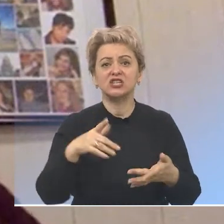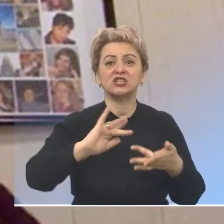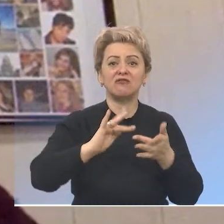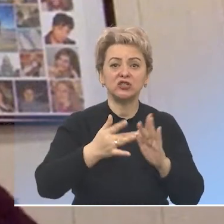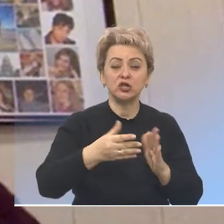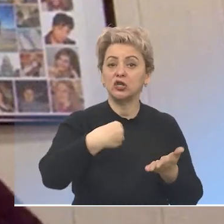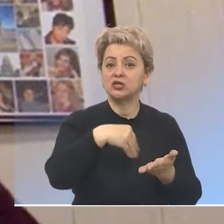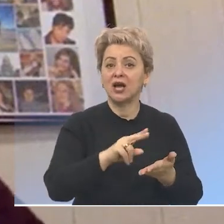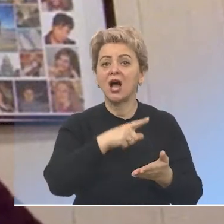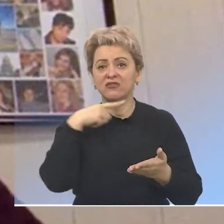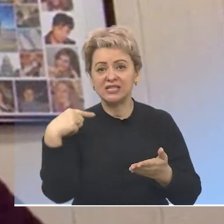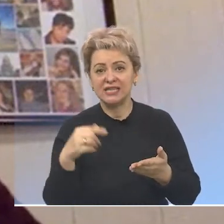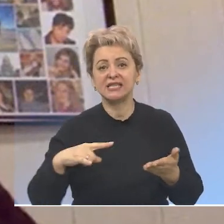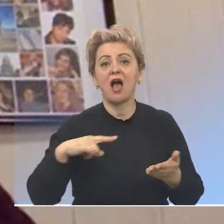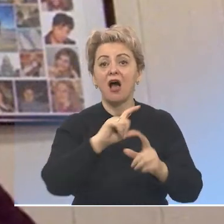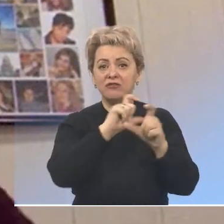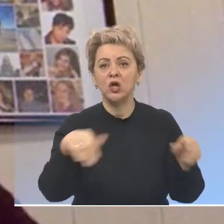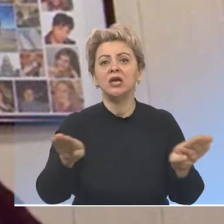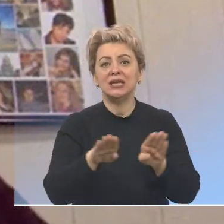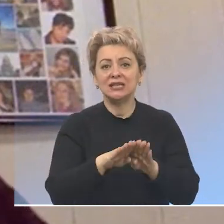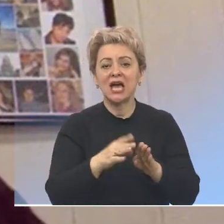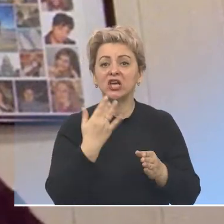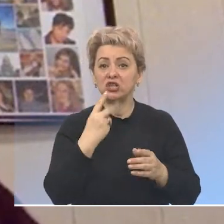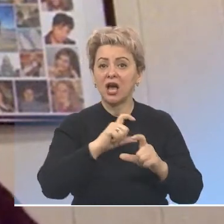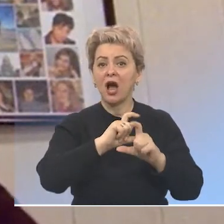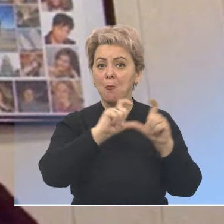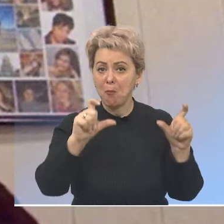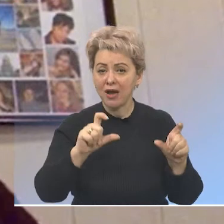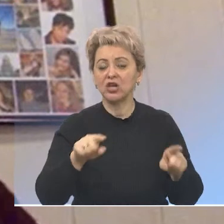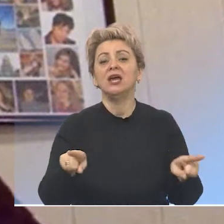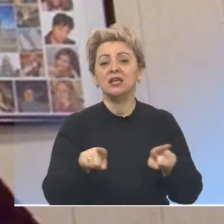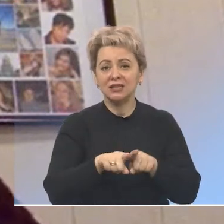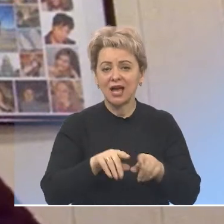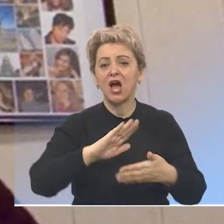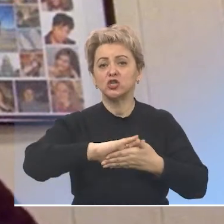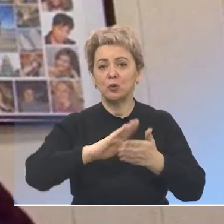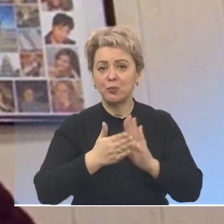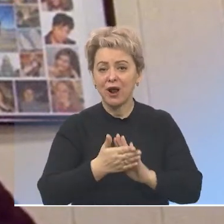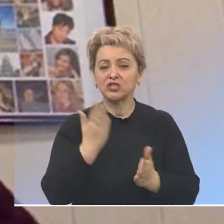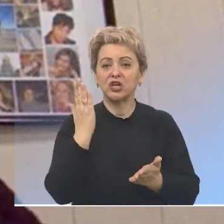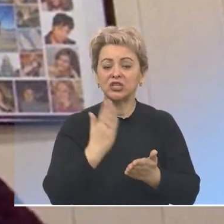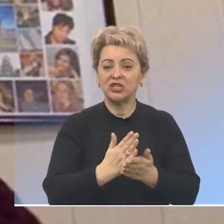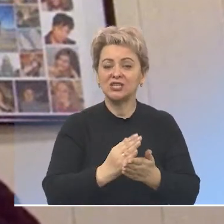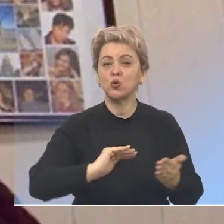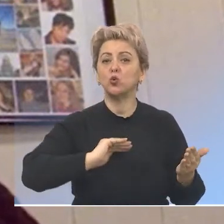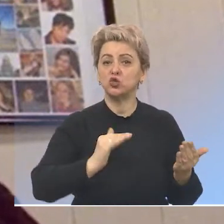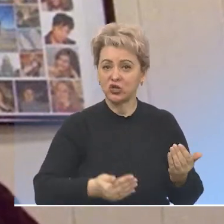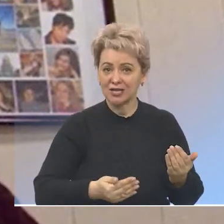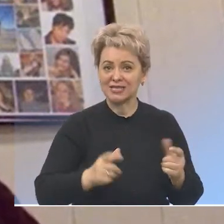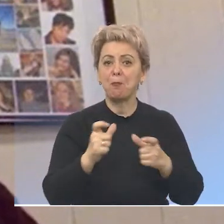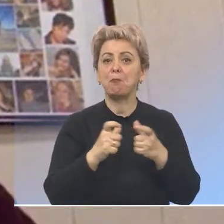сайте, покупали билеты как в российских авиакомпаниях, так и инокомпаниях. И точно такая же практика есть и по